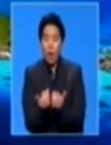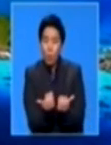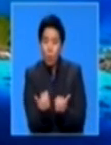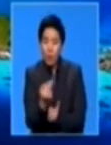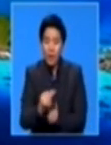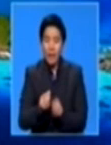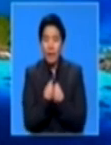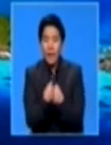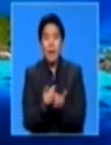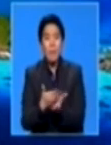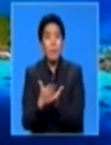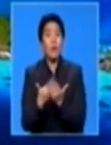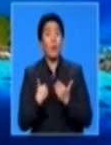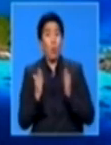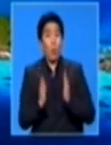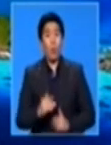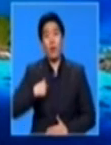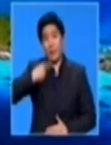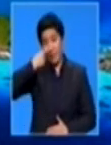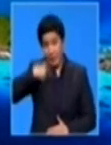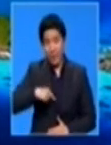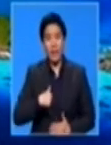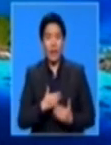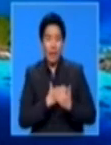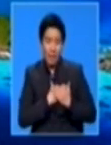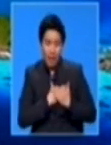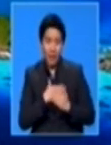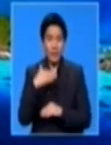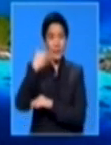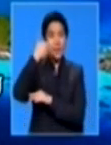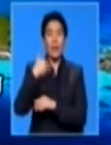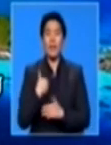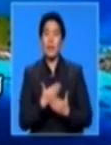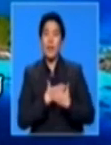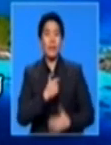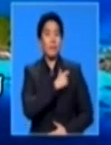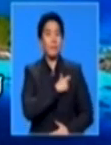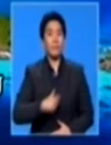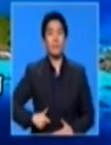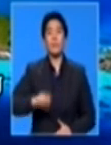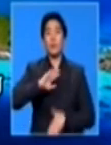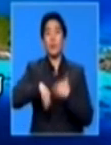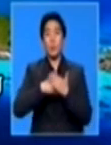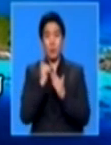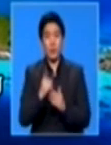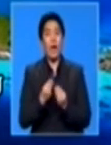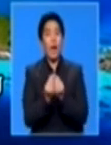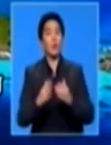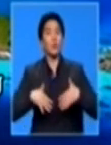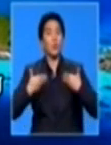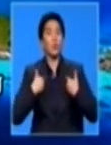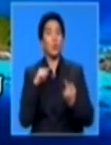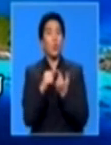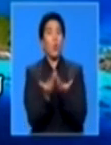อื่นๆด้วยนะครับในฐานะคนไทยที่ต้องมีความรักชาติรักสถาบันอย่างแท้จริงขอให้พี่น้องประชาชนทุกคนมีความสุขกับครอบครัวนะครับ